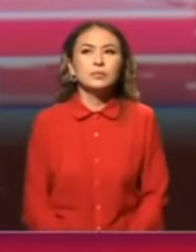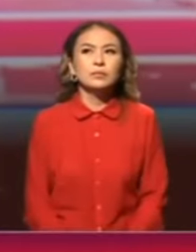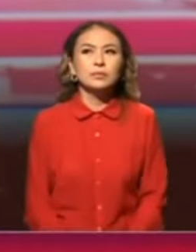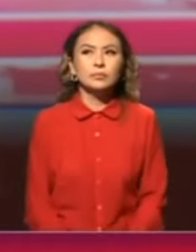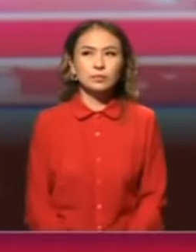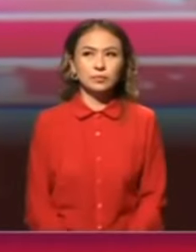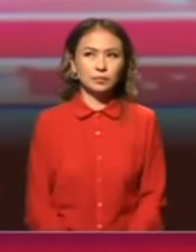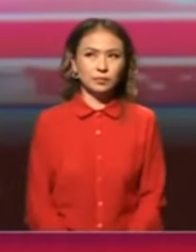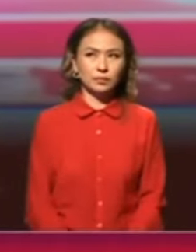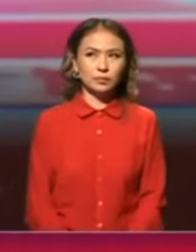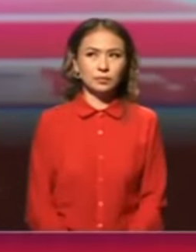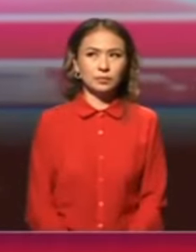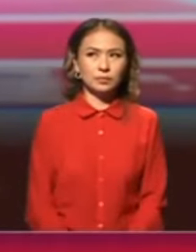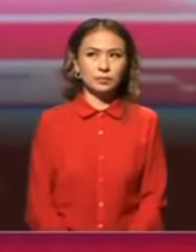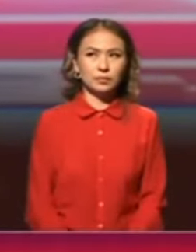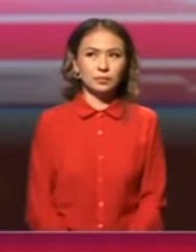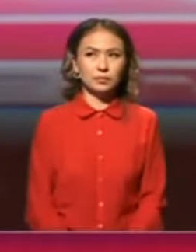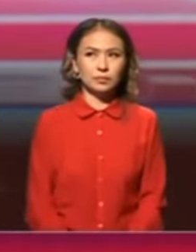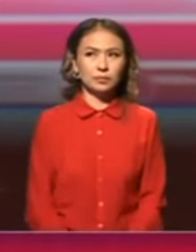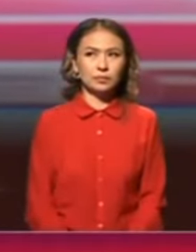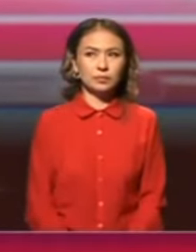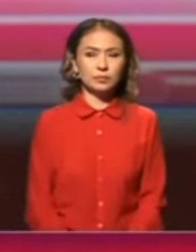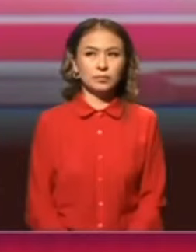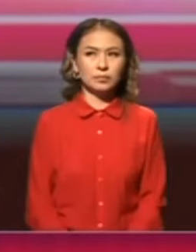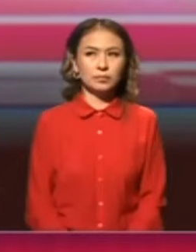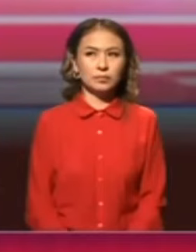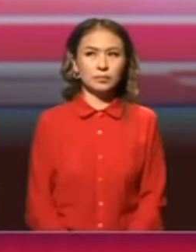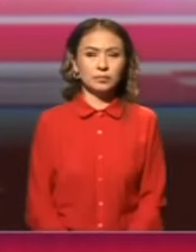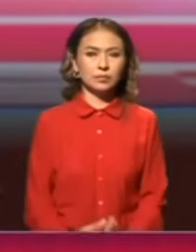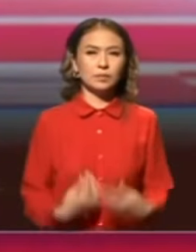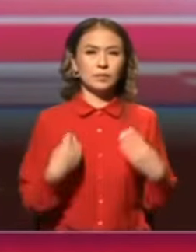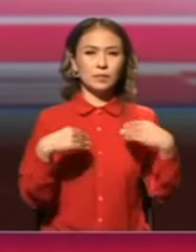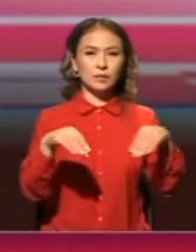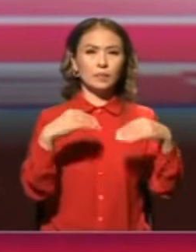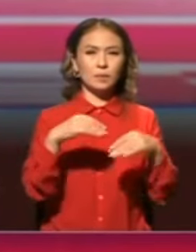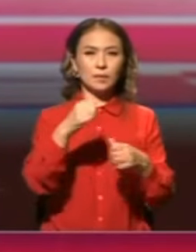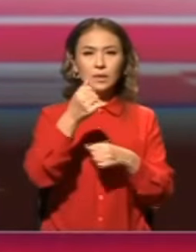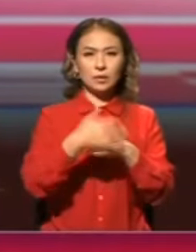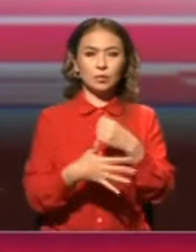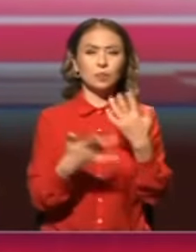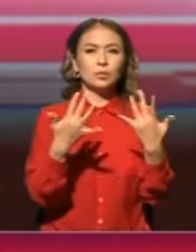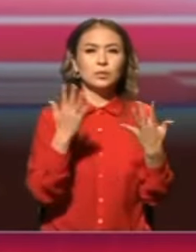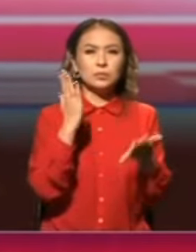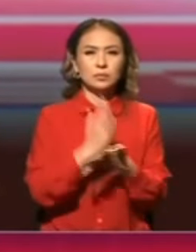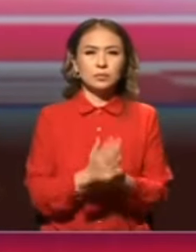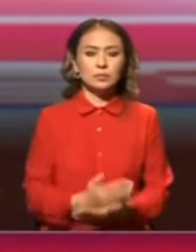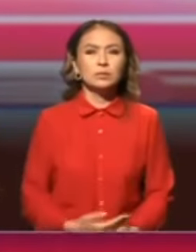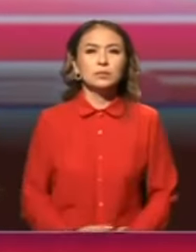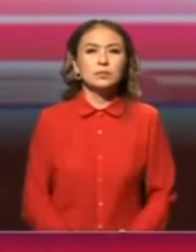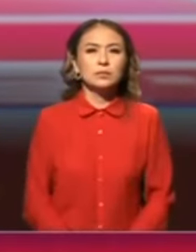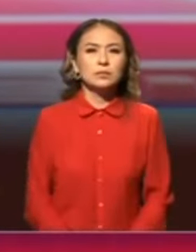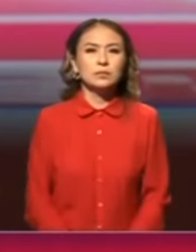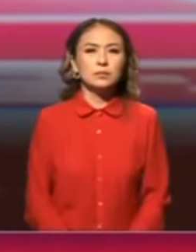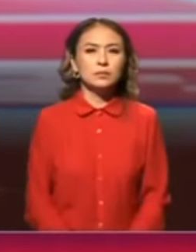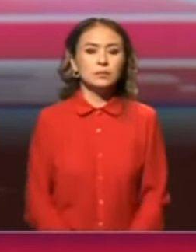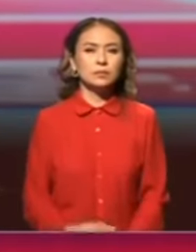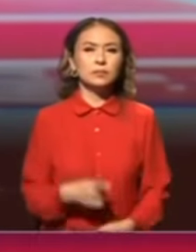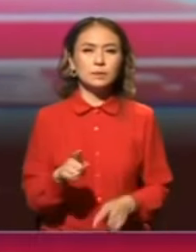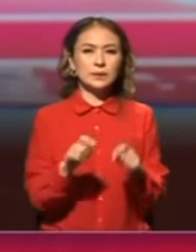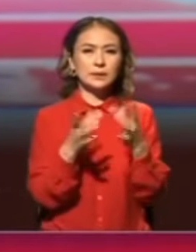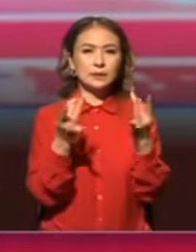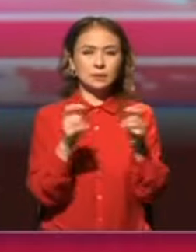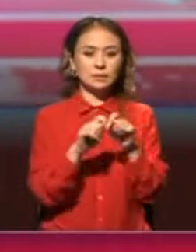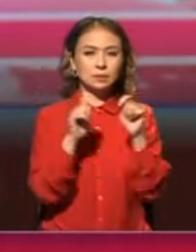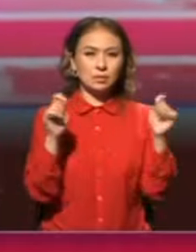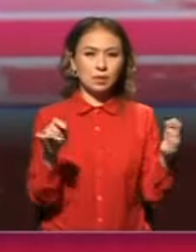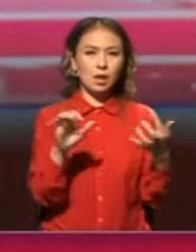Бірінші, Олжас Мырза, агросауат қанша орталық бар бізде? Агросауаттан бұл пилоттық режимде